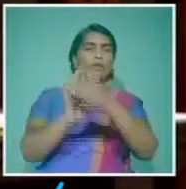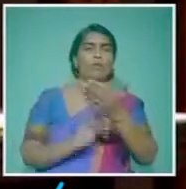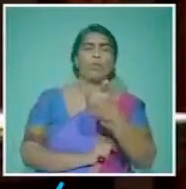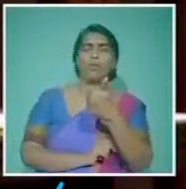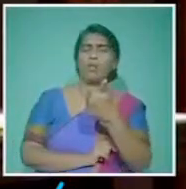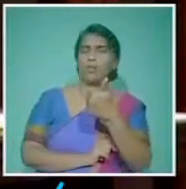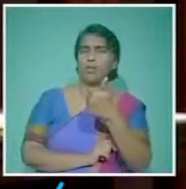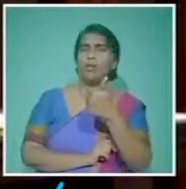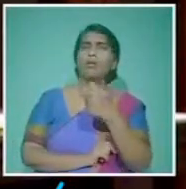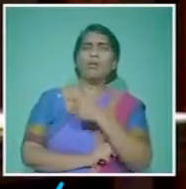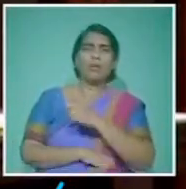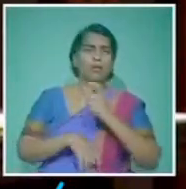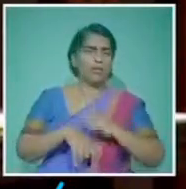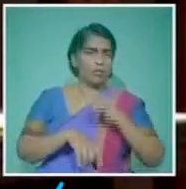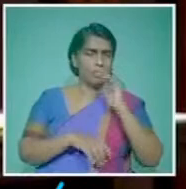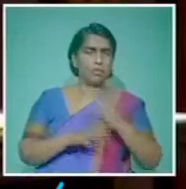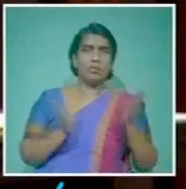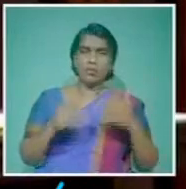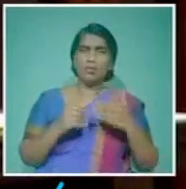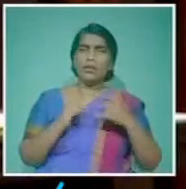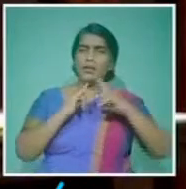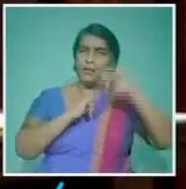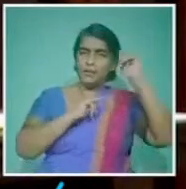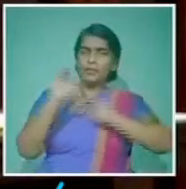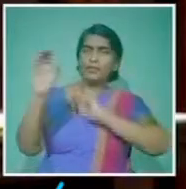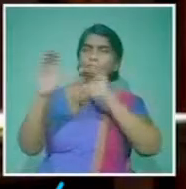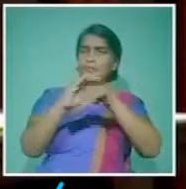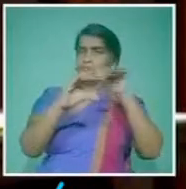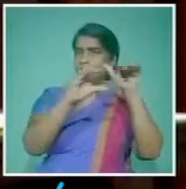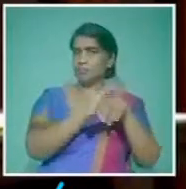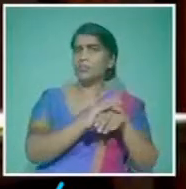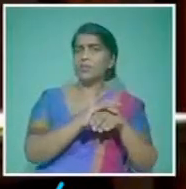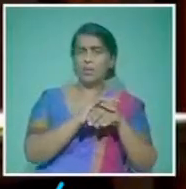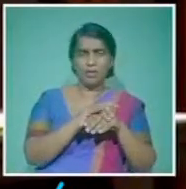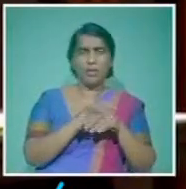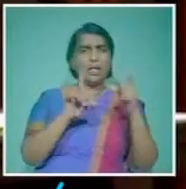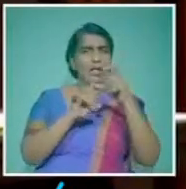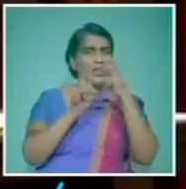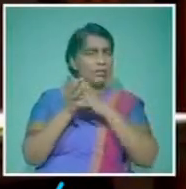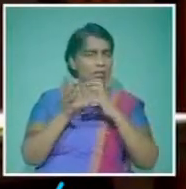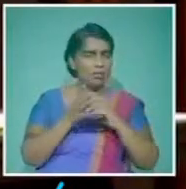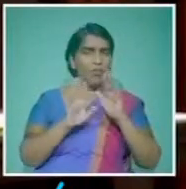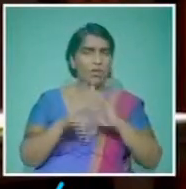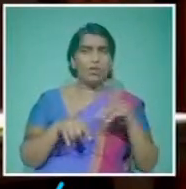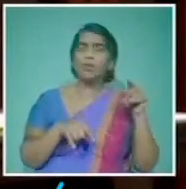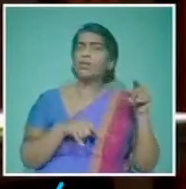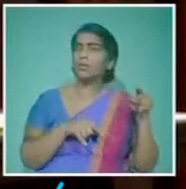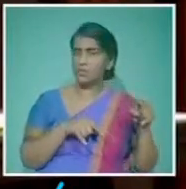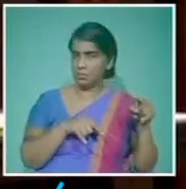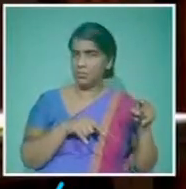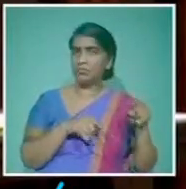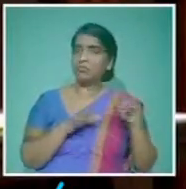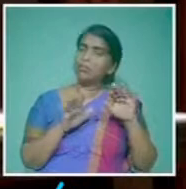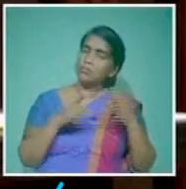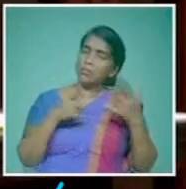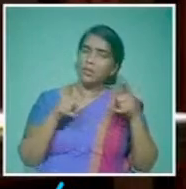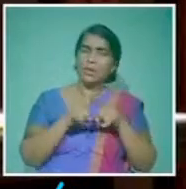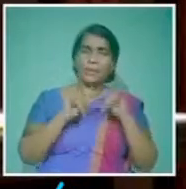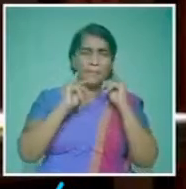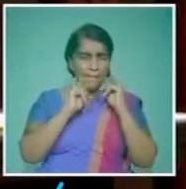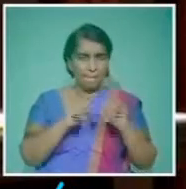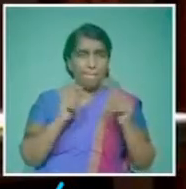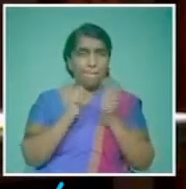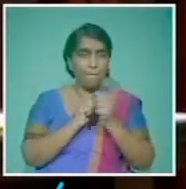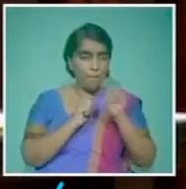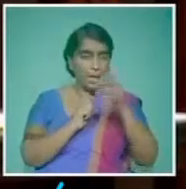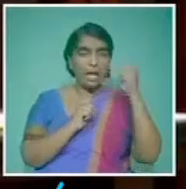ඉතින් ඒ අවස්ථාව වෙනකොට තව තවත් යුනිවර්සිටි එකට යන ළමයිගේ වෙන දිස්ත්‍රික්කයක යුනිවර්සිටි යන ළමයිට ඒ මොන හරි යම්කිසි අසාධාරණයක් සිදු වෙලා